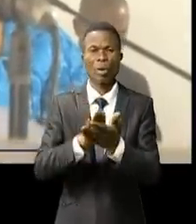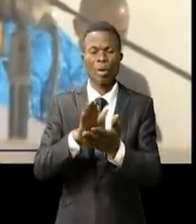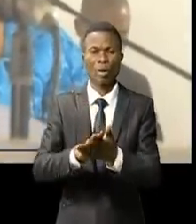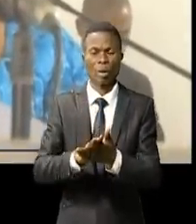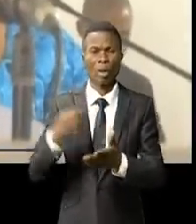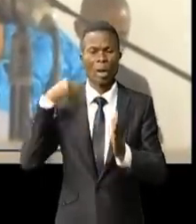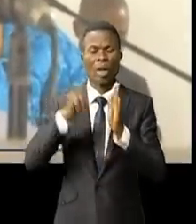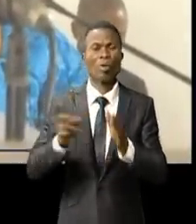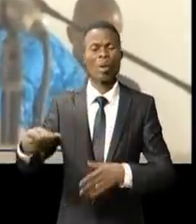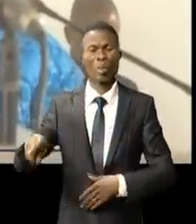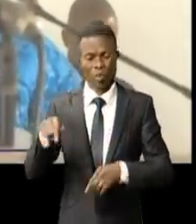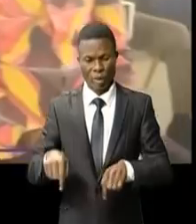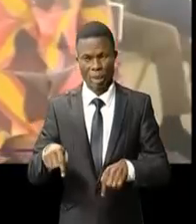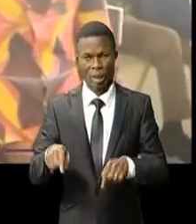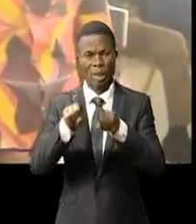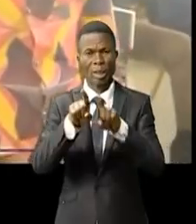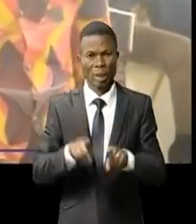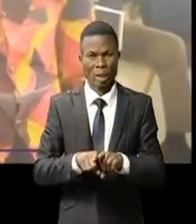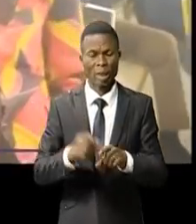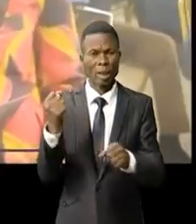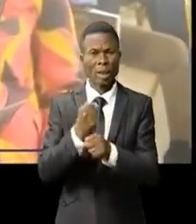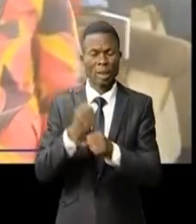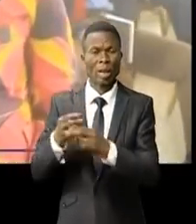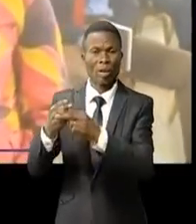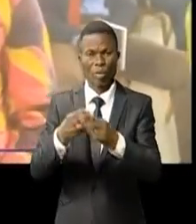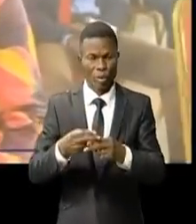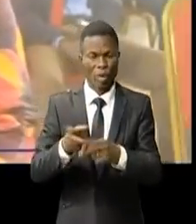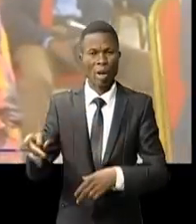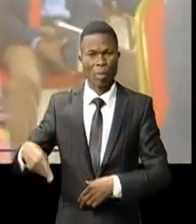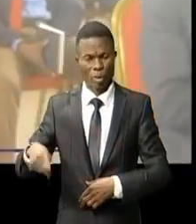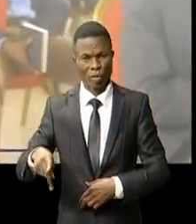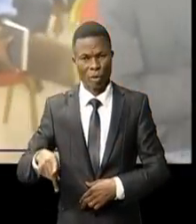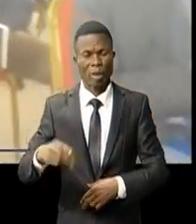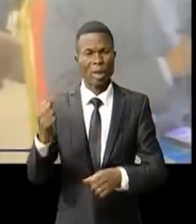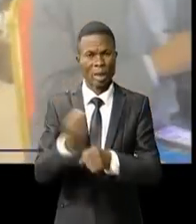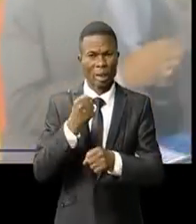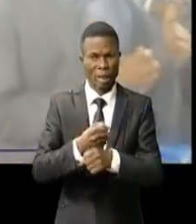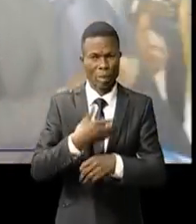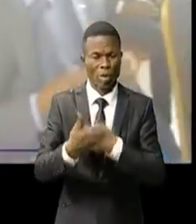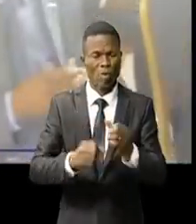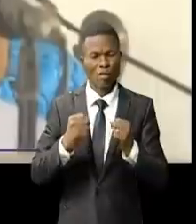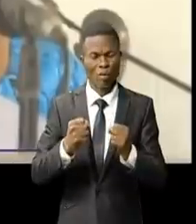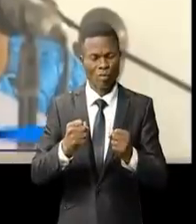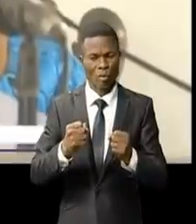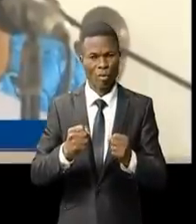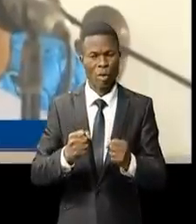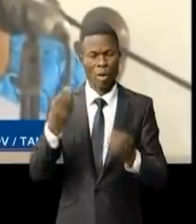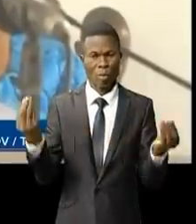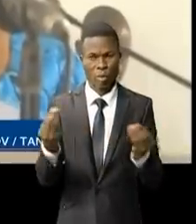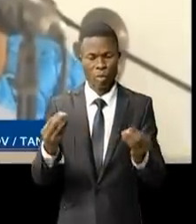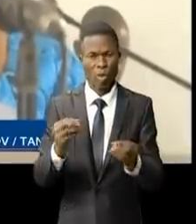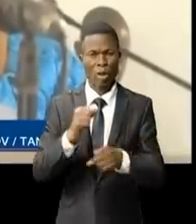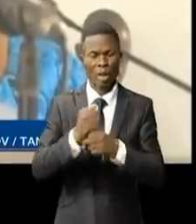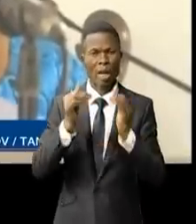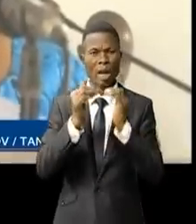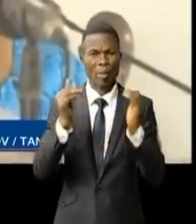gouvernement provincial ainsi que les services de sécurité pour les efforts consentis en vue du